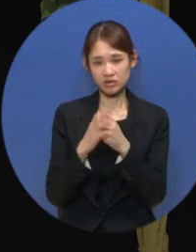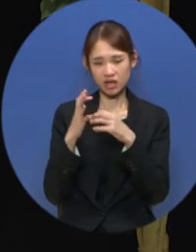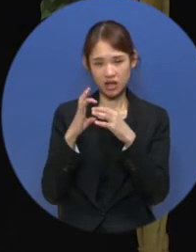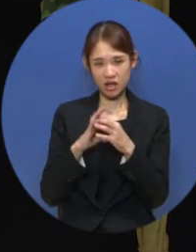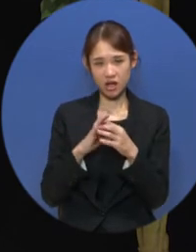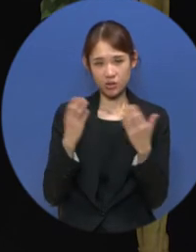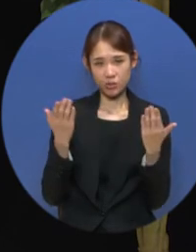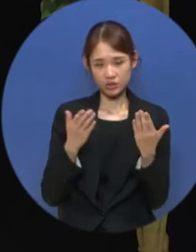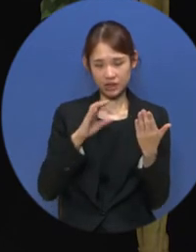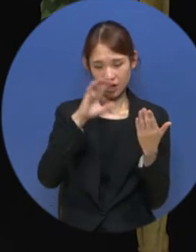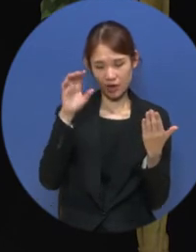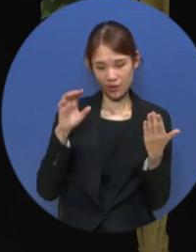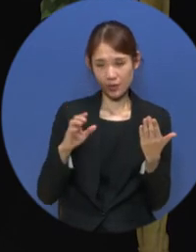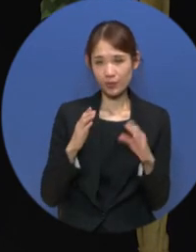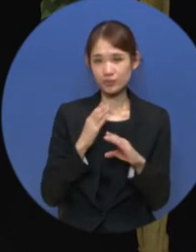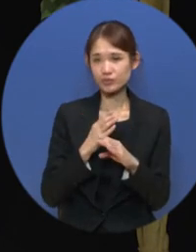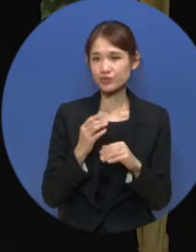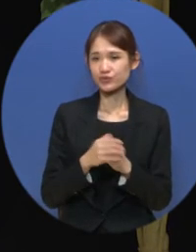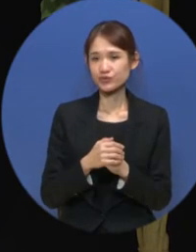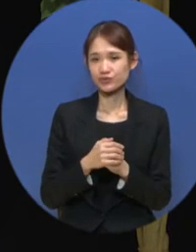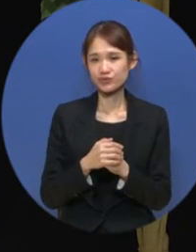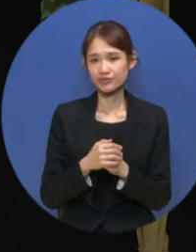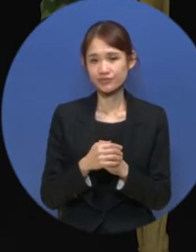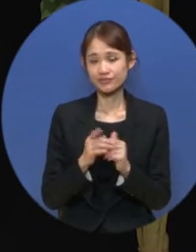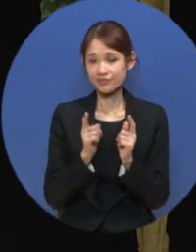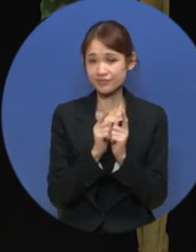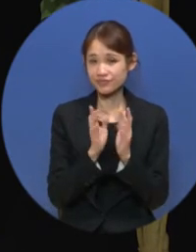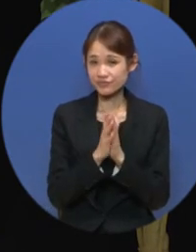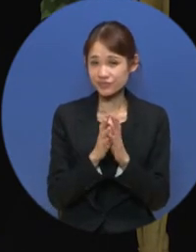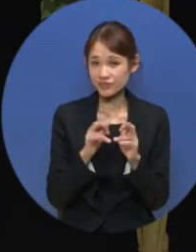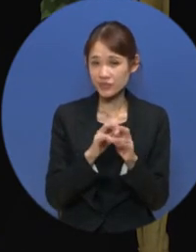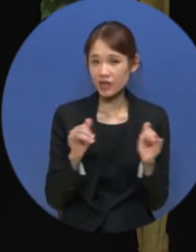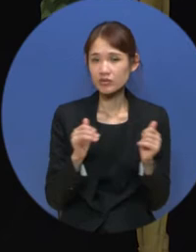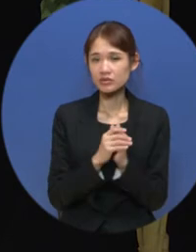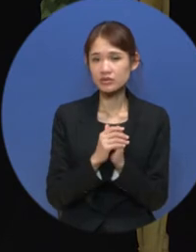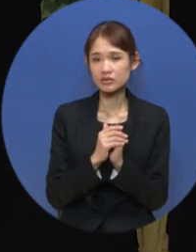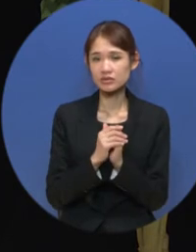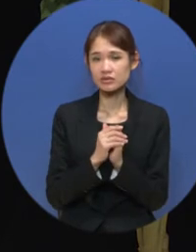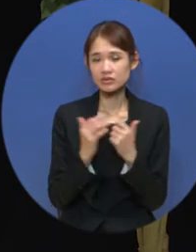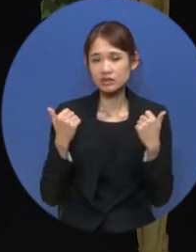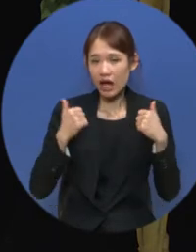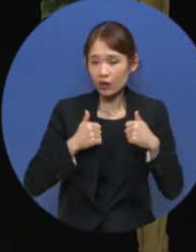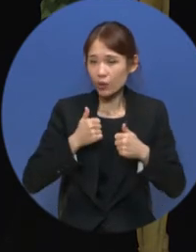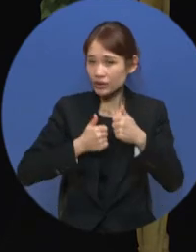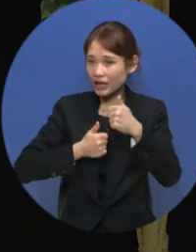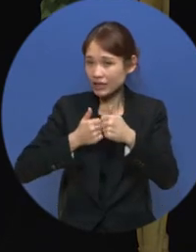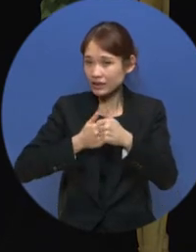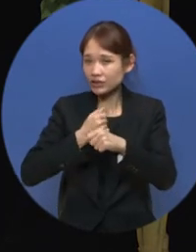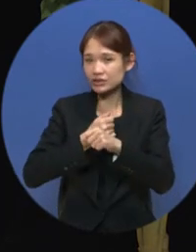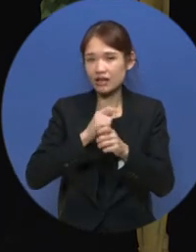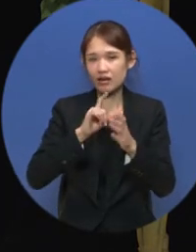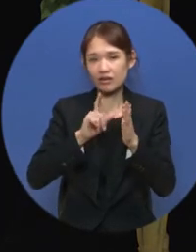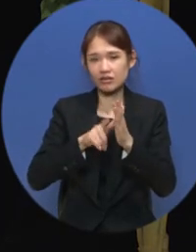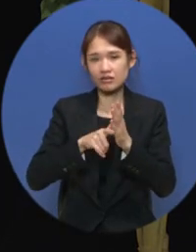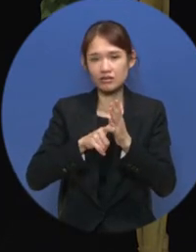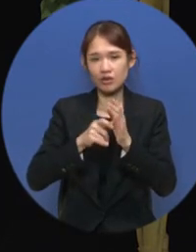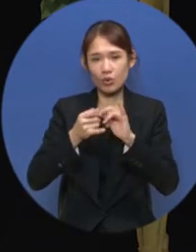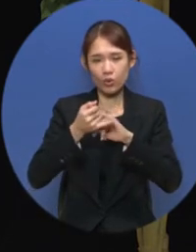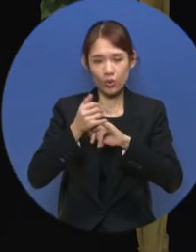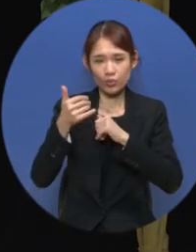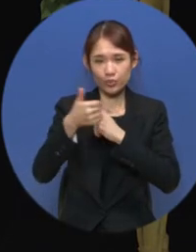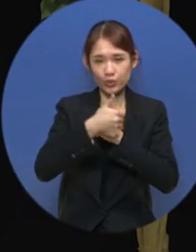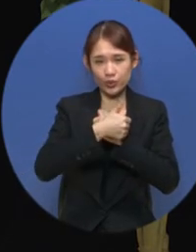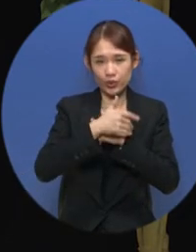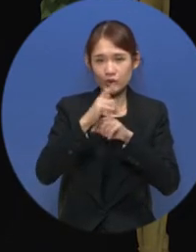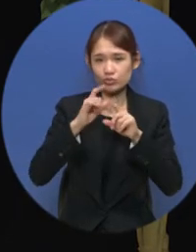작업들을 계속 네. 해 나가고 있고요. 네. 그리고 실제로 이제 장애인분들과 착용성 테스트를 할 때 좀 네. 챙겨야 되는 부분들이